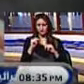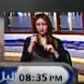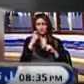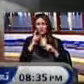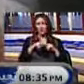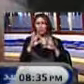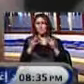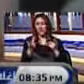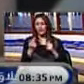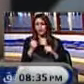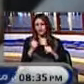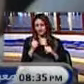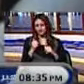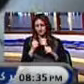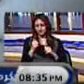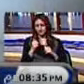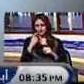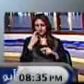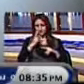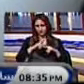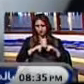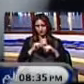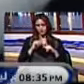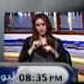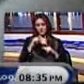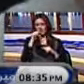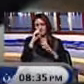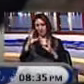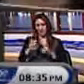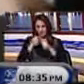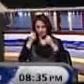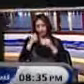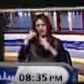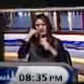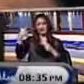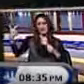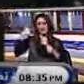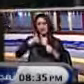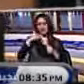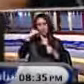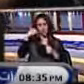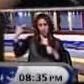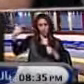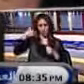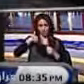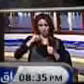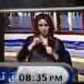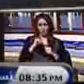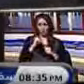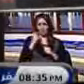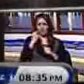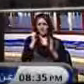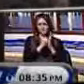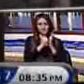وبعدين يا فندم معاك، اتفضل. جه حضرتك روحوها، وبعد كده اتصلوا علينا، جابوا رقم تليفون صيدلية جنب